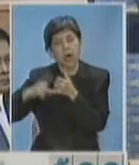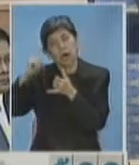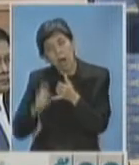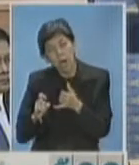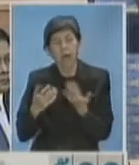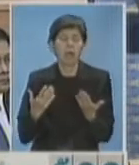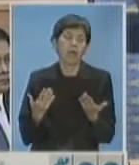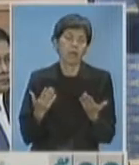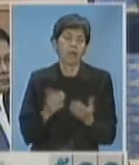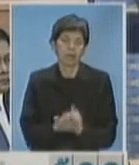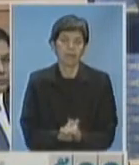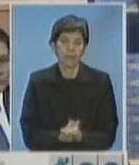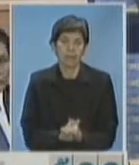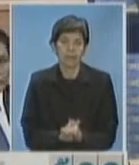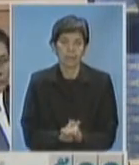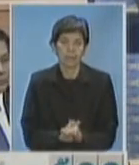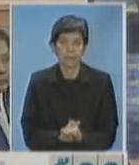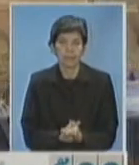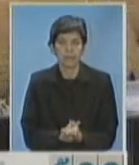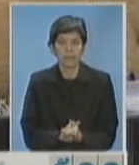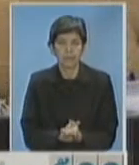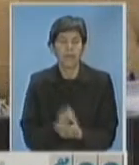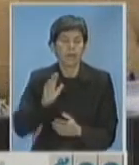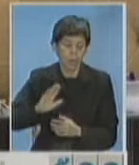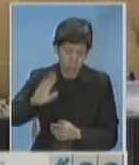เป็นต้น มีผู้ประท้วงครับ